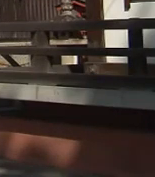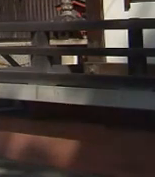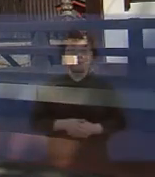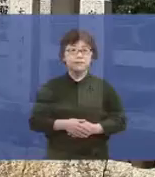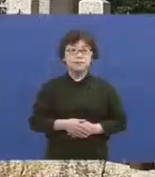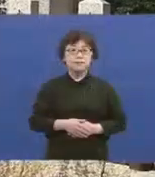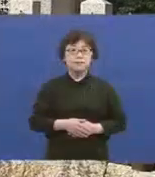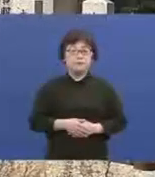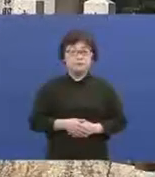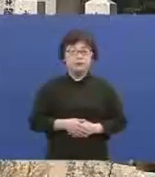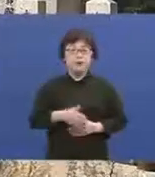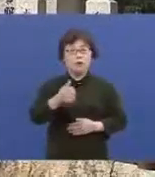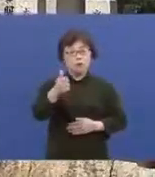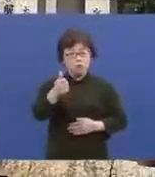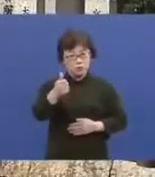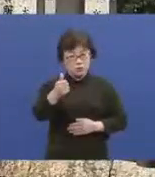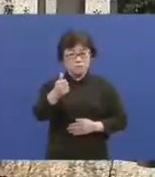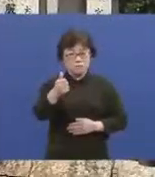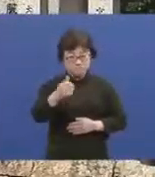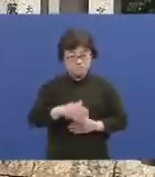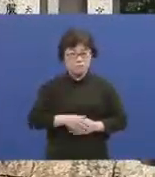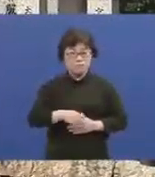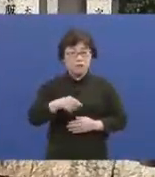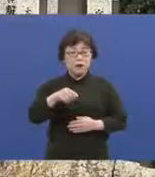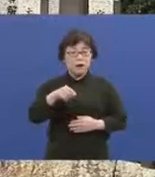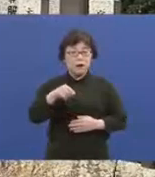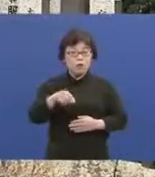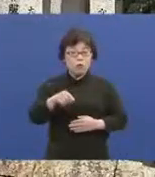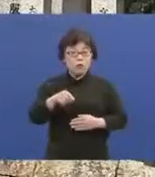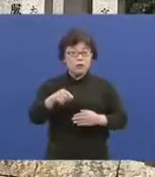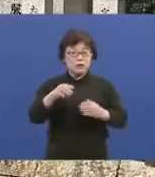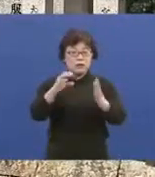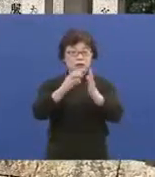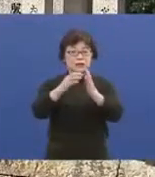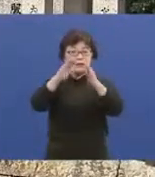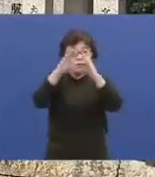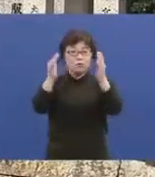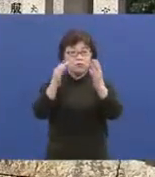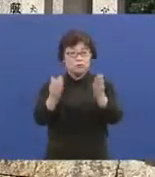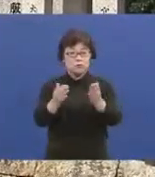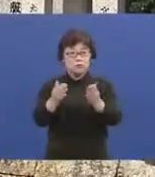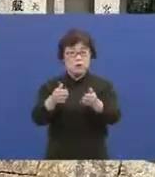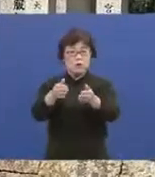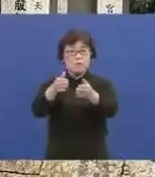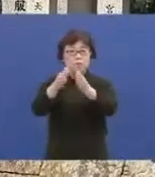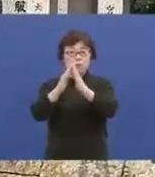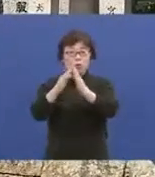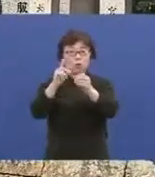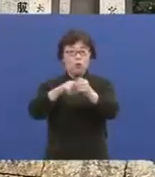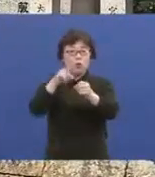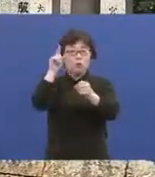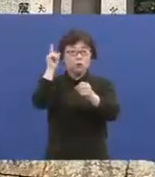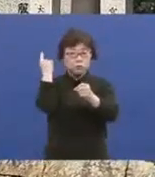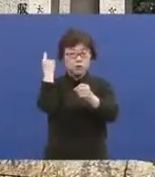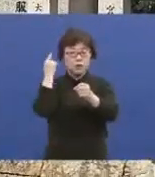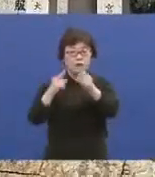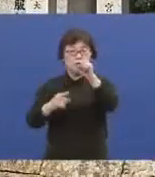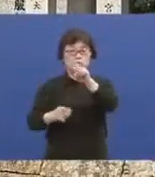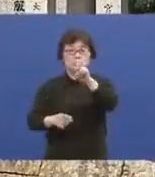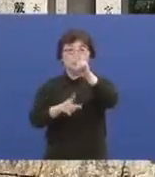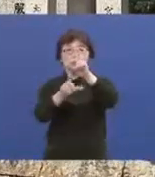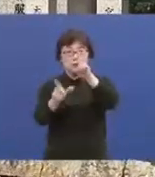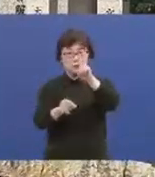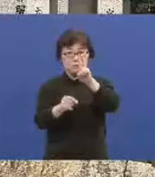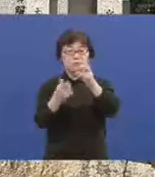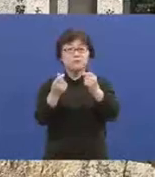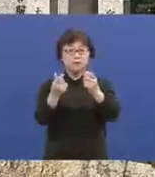古藤さん、この服部の村地蔵、去年の12月に建立された、はい、ということですけども、はい、この